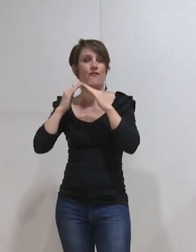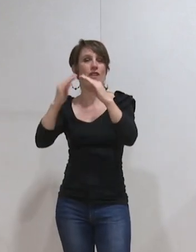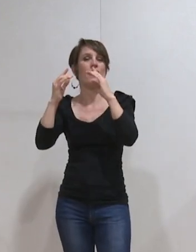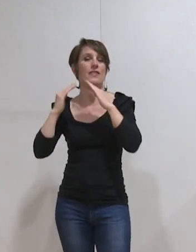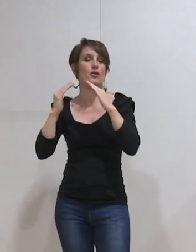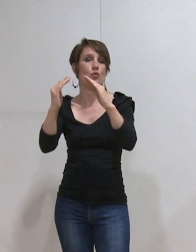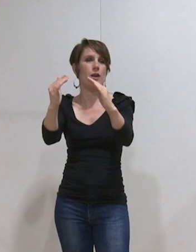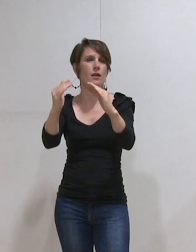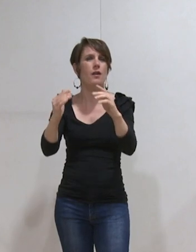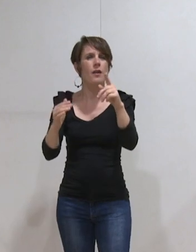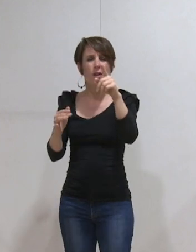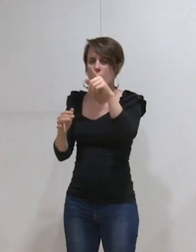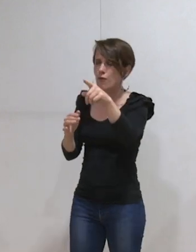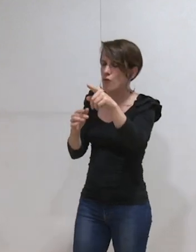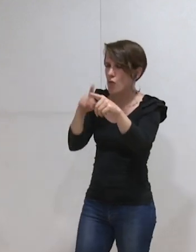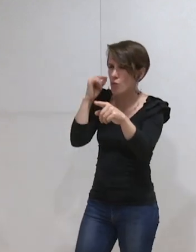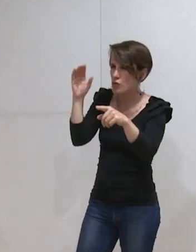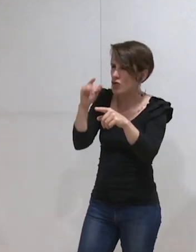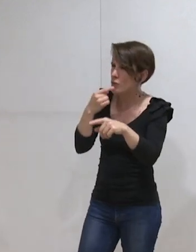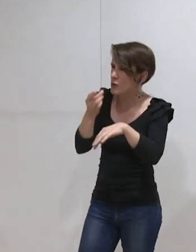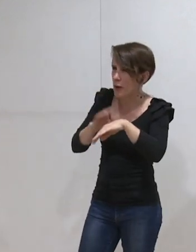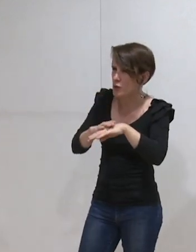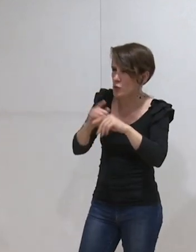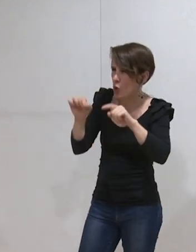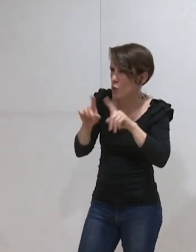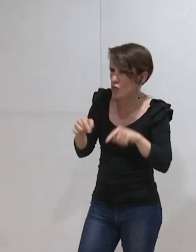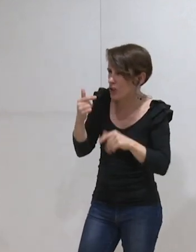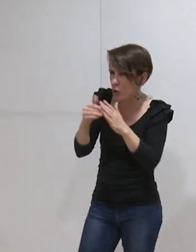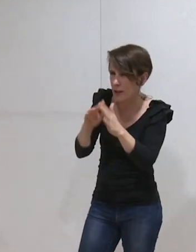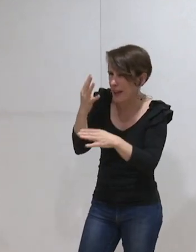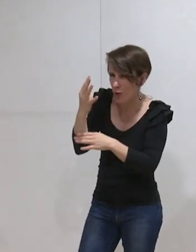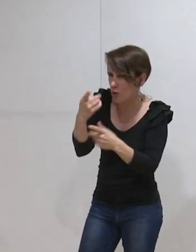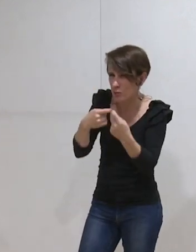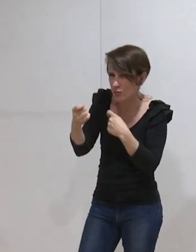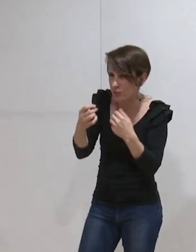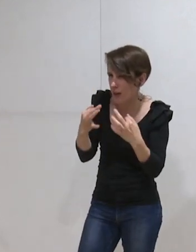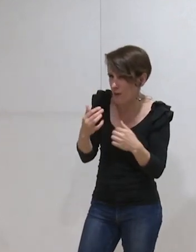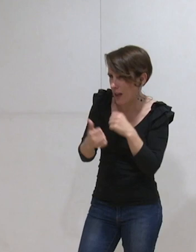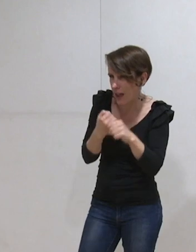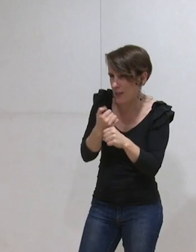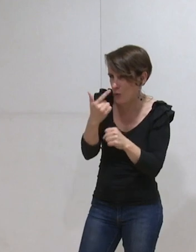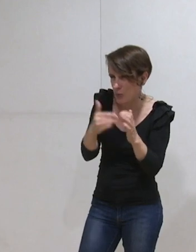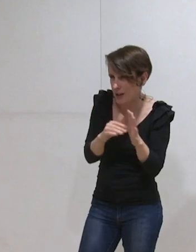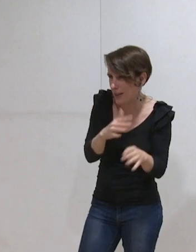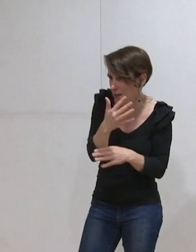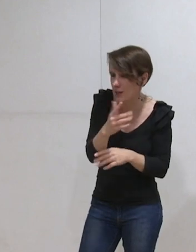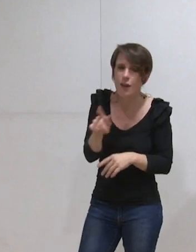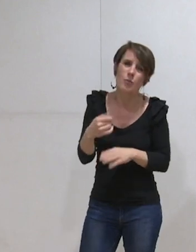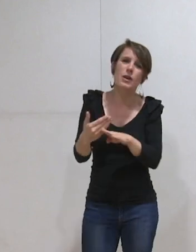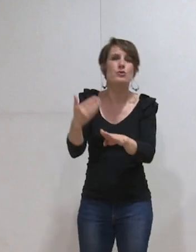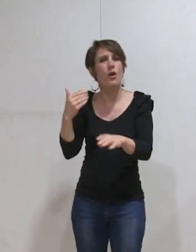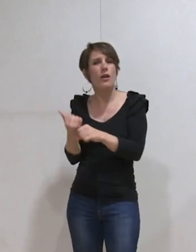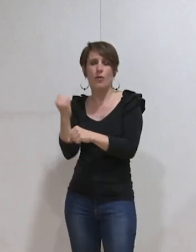2014 si je me trompe pas ce n'est pas sur le le budget 2015 de la fête des tuiles 2015 il y a eu bien sûr tout un travail qui a été